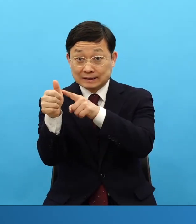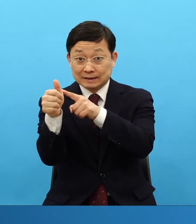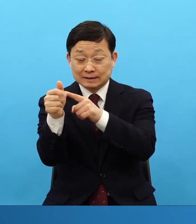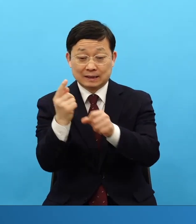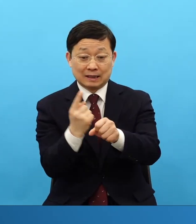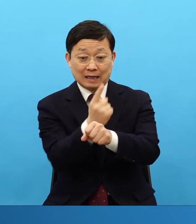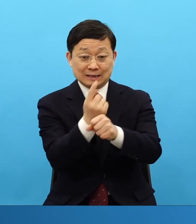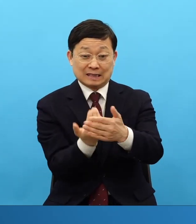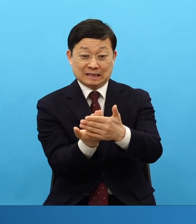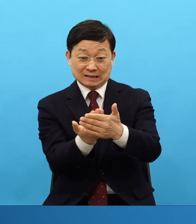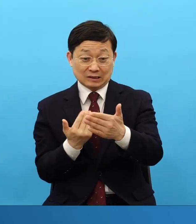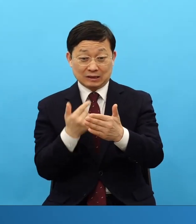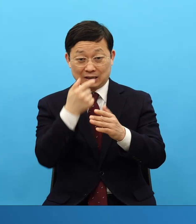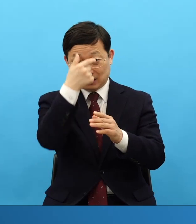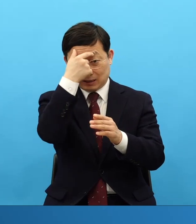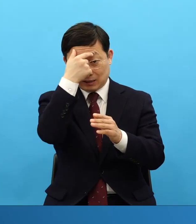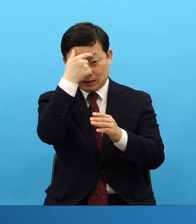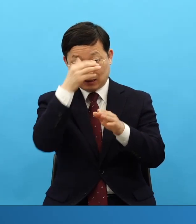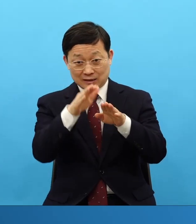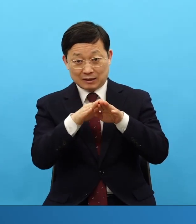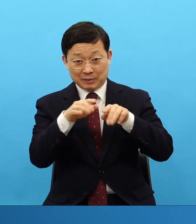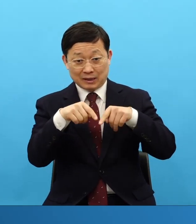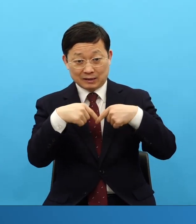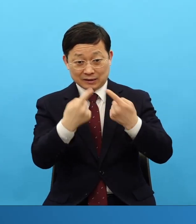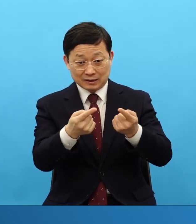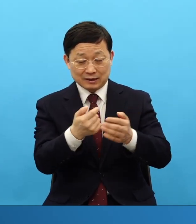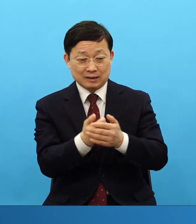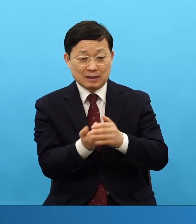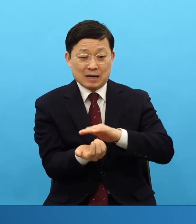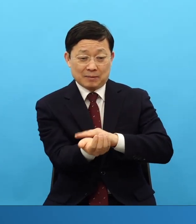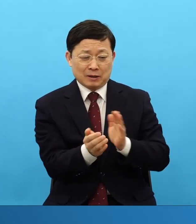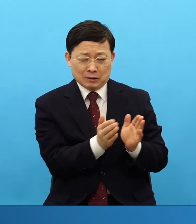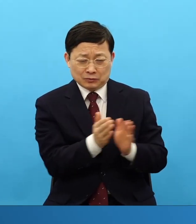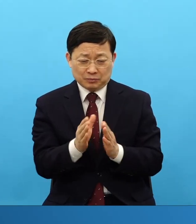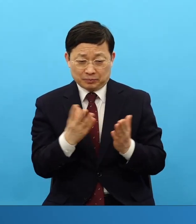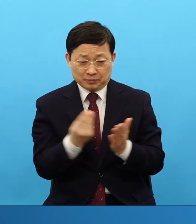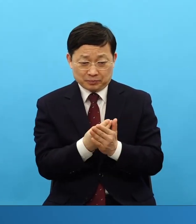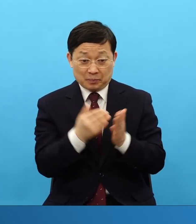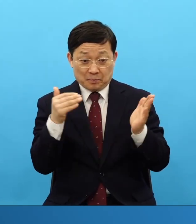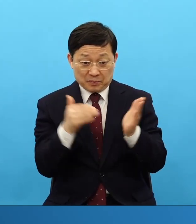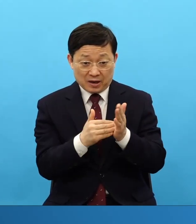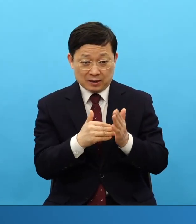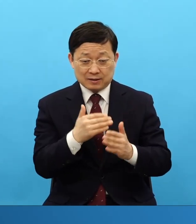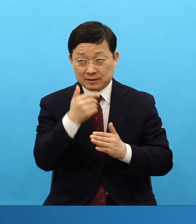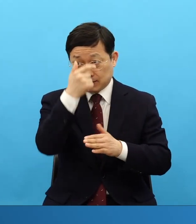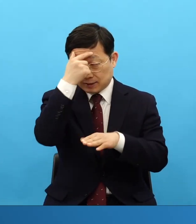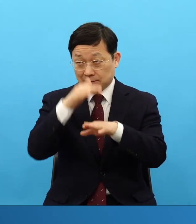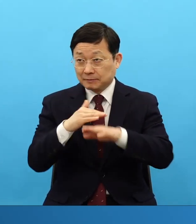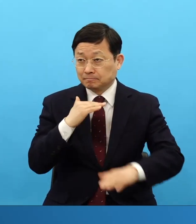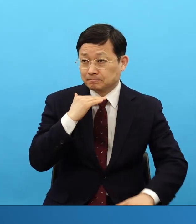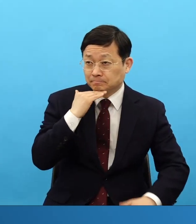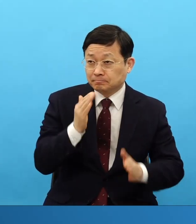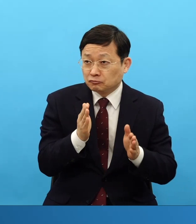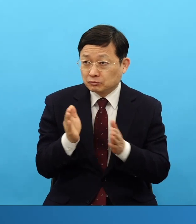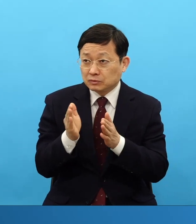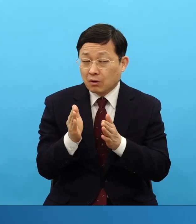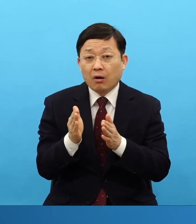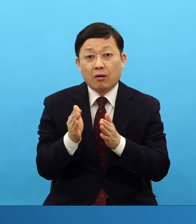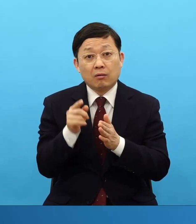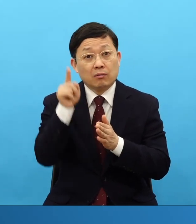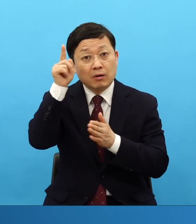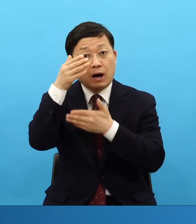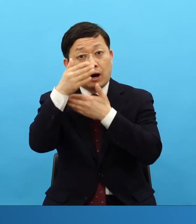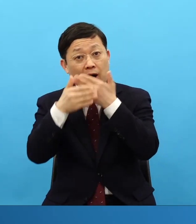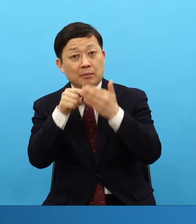before worship time to pray. 그래야만 응답 안 받을 수가 없어요. Then you are bound to receive answers. 우리도 모르게